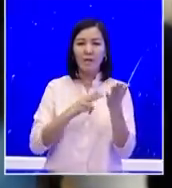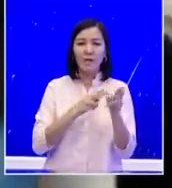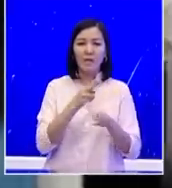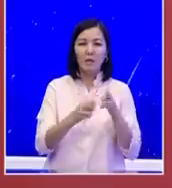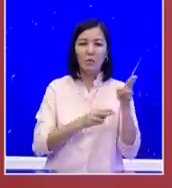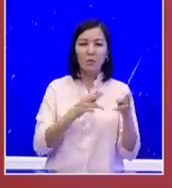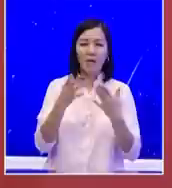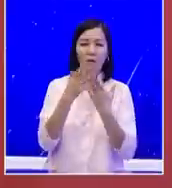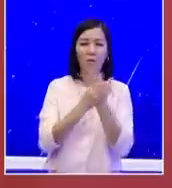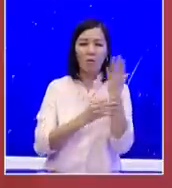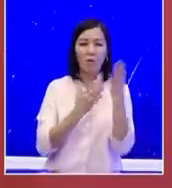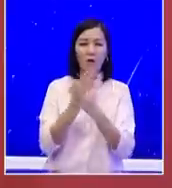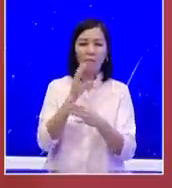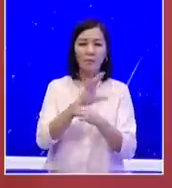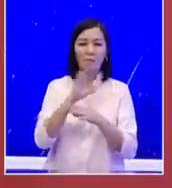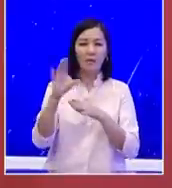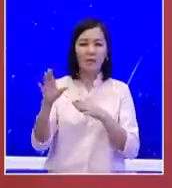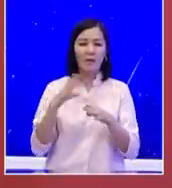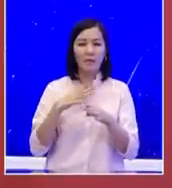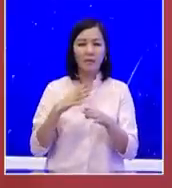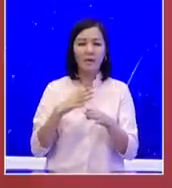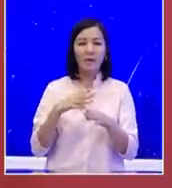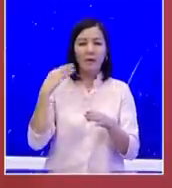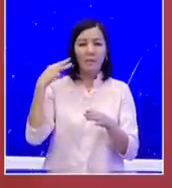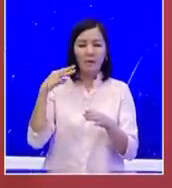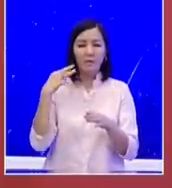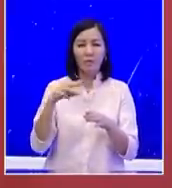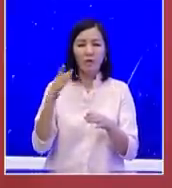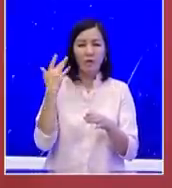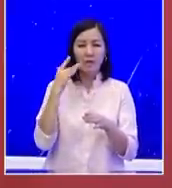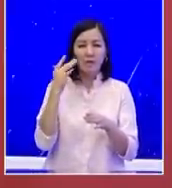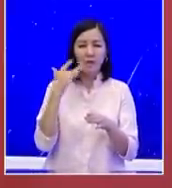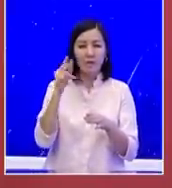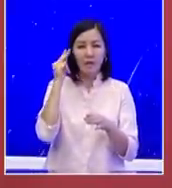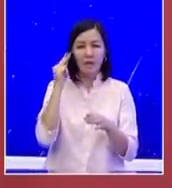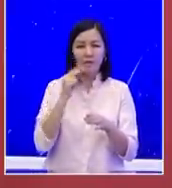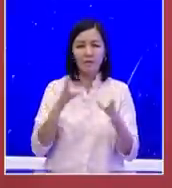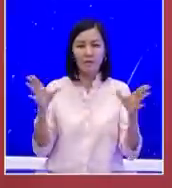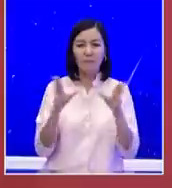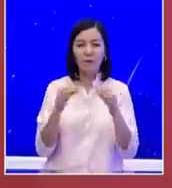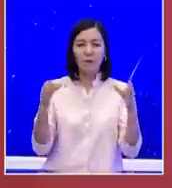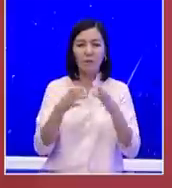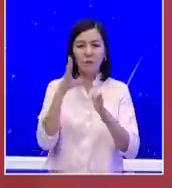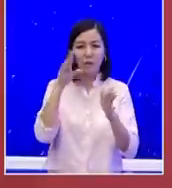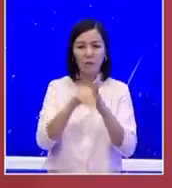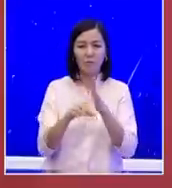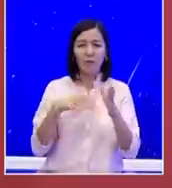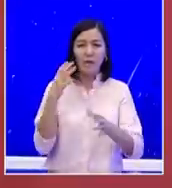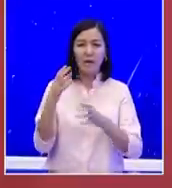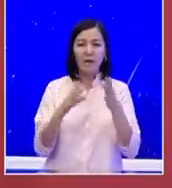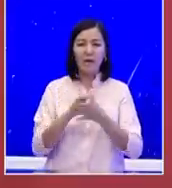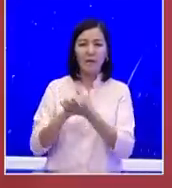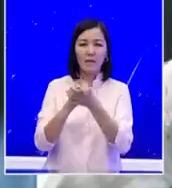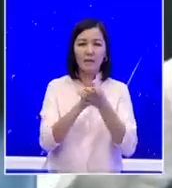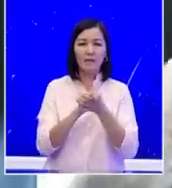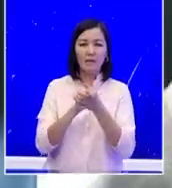қолғап жіберді. Елдің бас консулы Чан Сюн Қытайда, ақшыда біріккен ұлттар ұйымының мүшелері. Қос мемлекет халықаралық